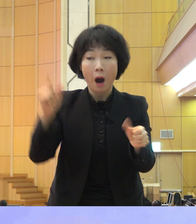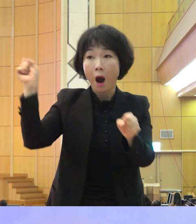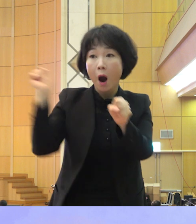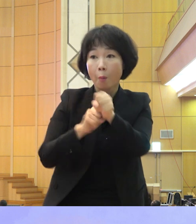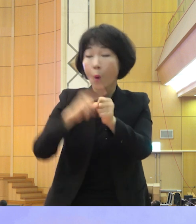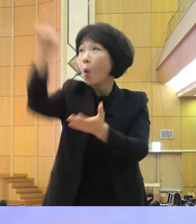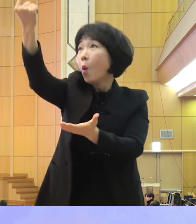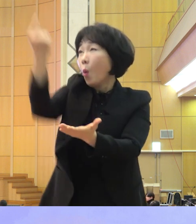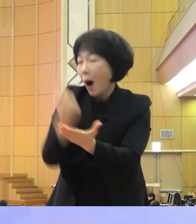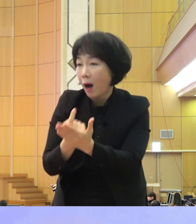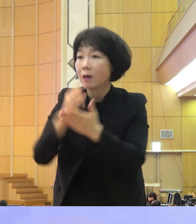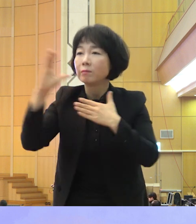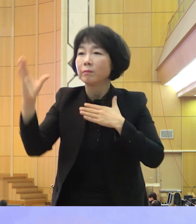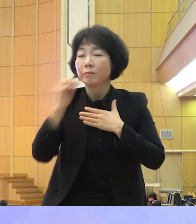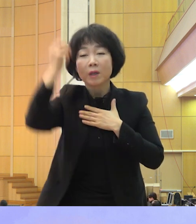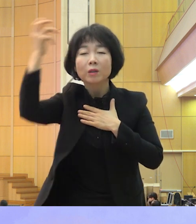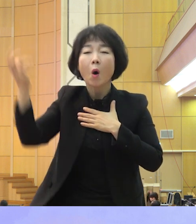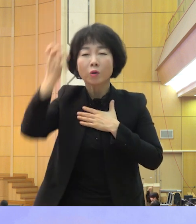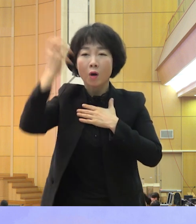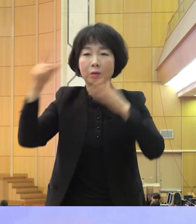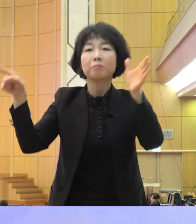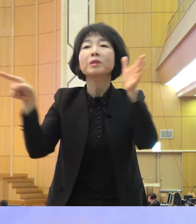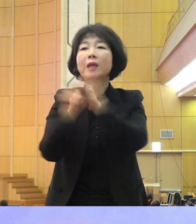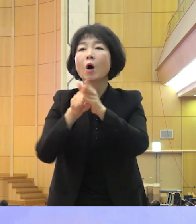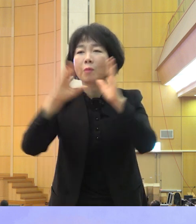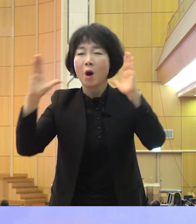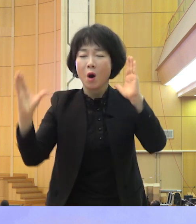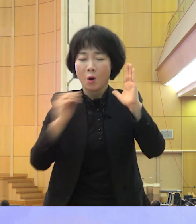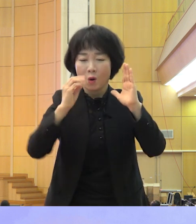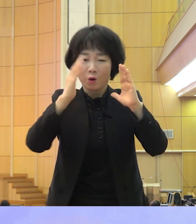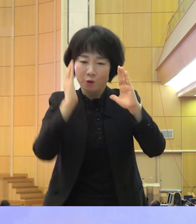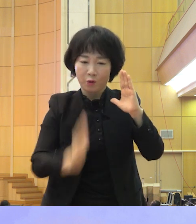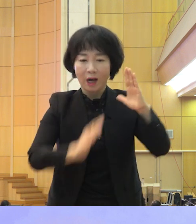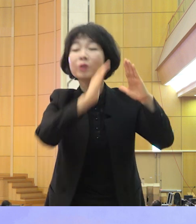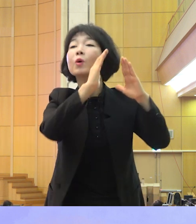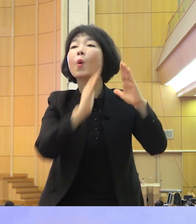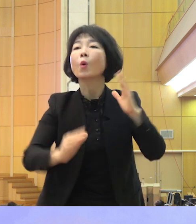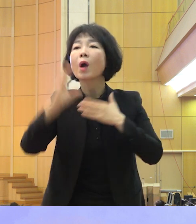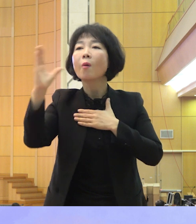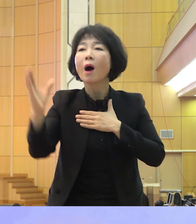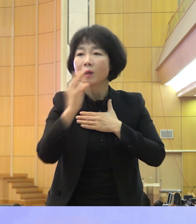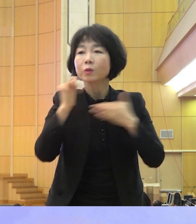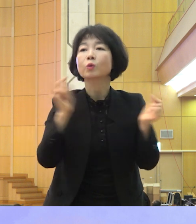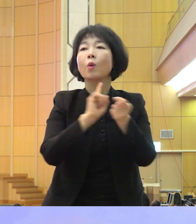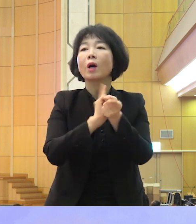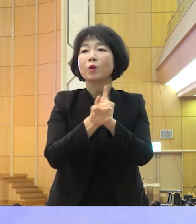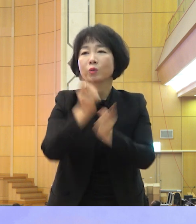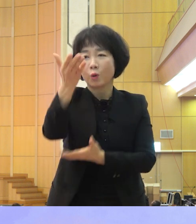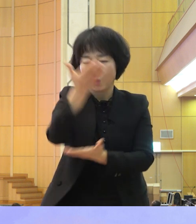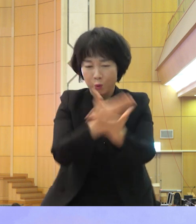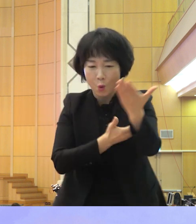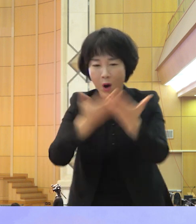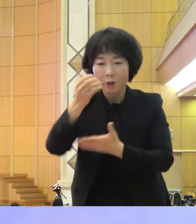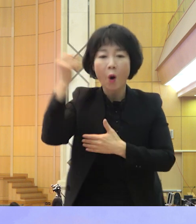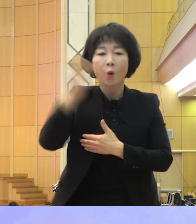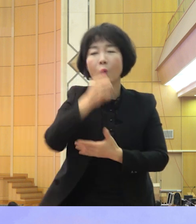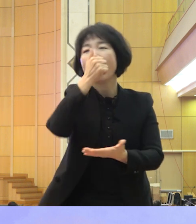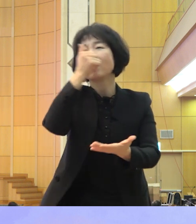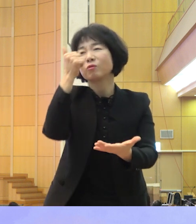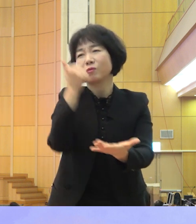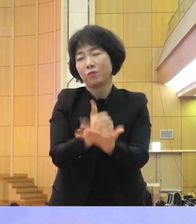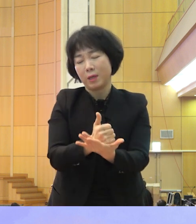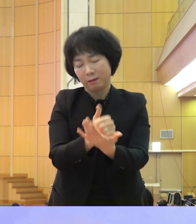산자와 죽은 자를 심판하러 오시리라. 성령을 믿사오며 거룩한 공예와 성도가 서로